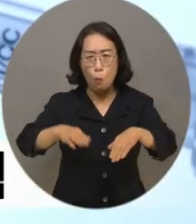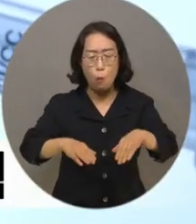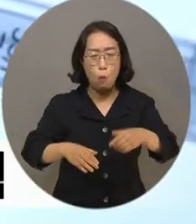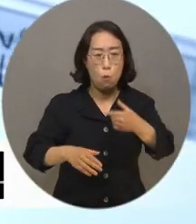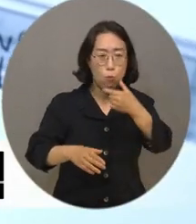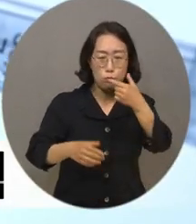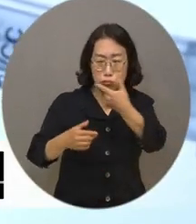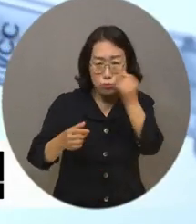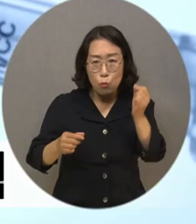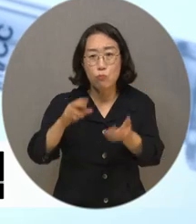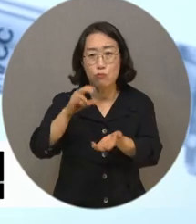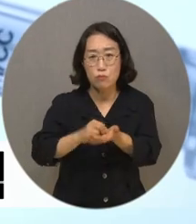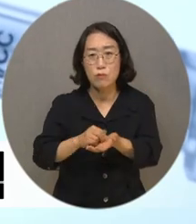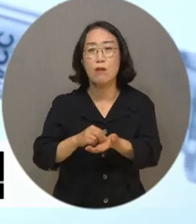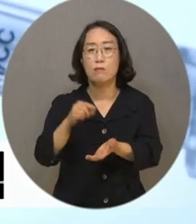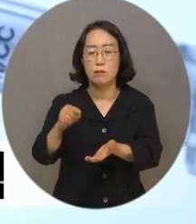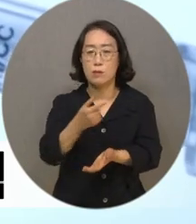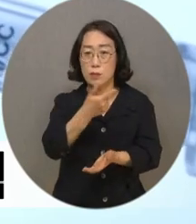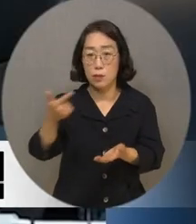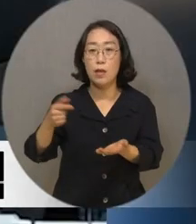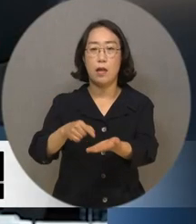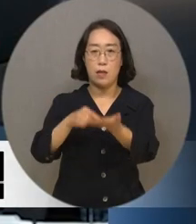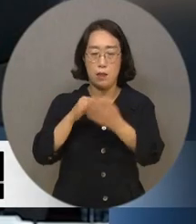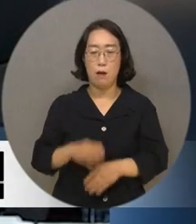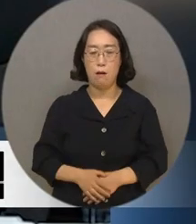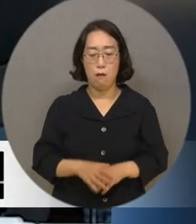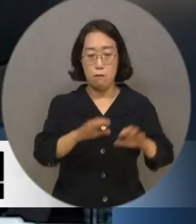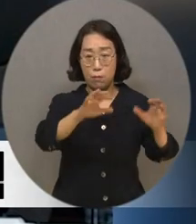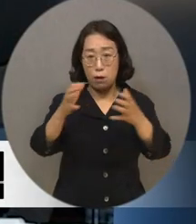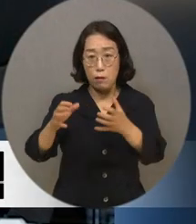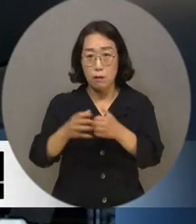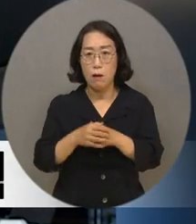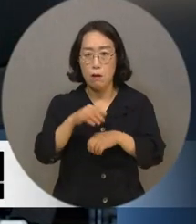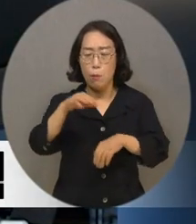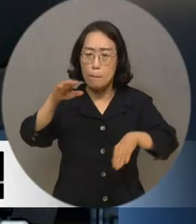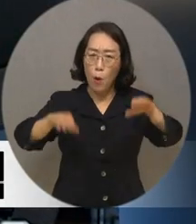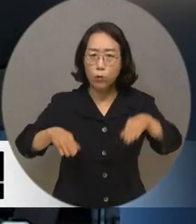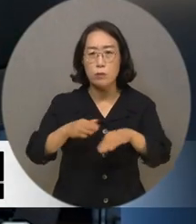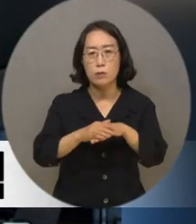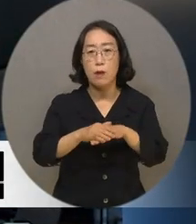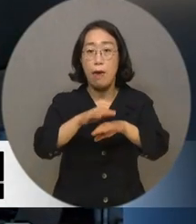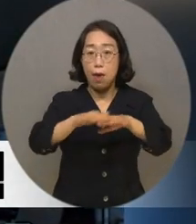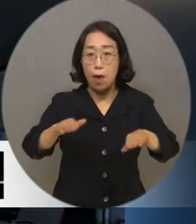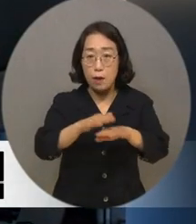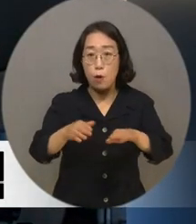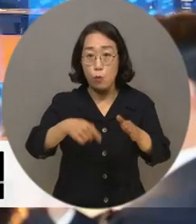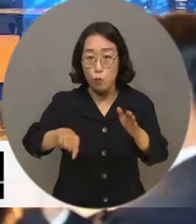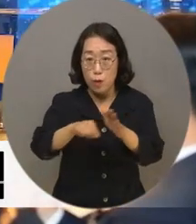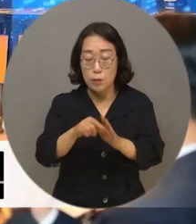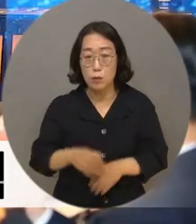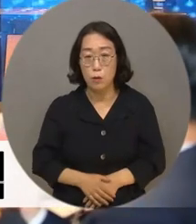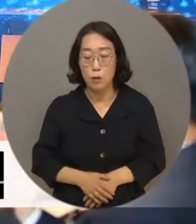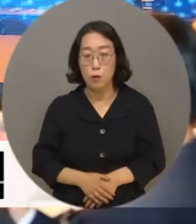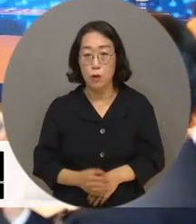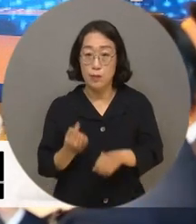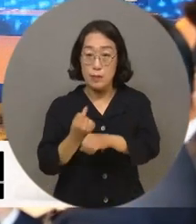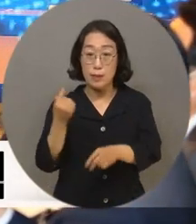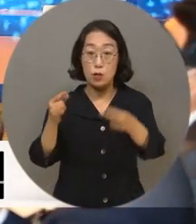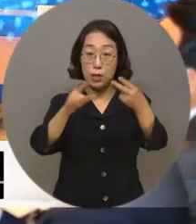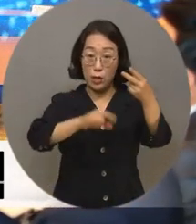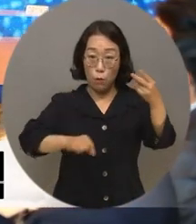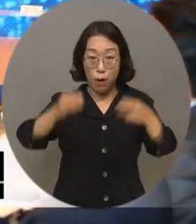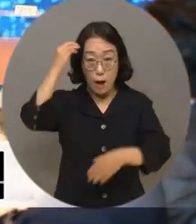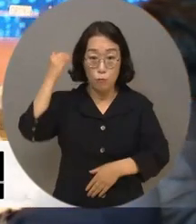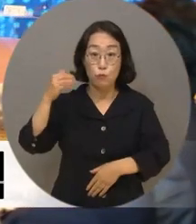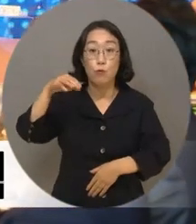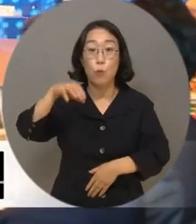심각성이 큰 이슈가 되었습니다. 국가 간 백신 불평등 완화를 위해 지난해 2월 세계보건기구는